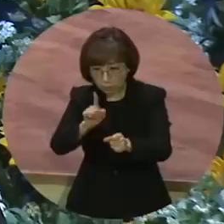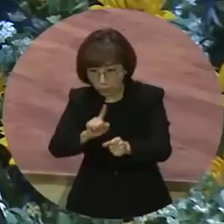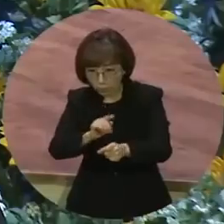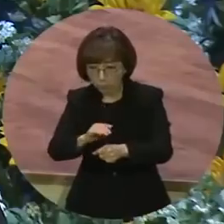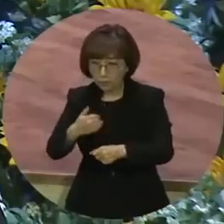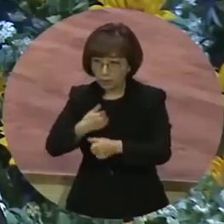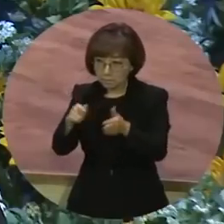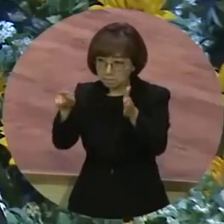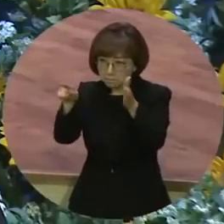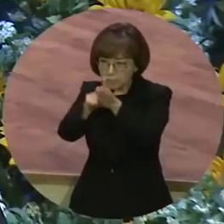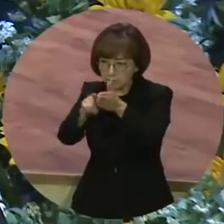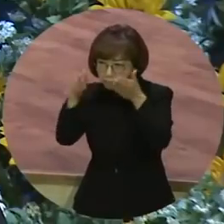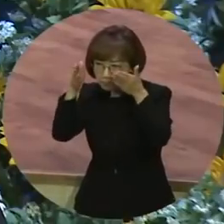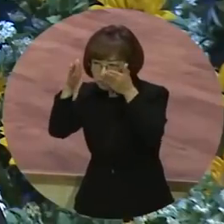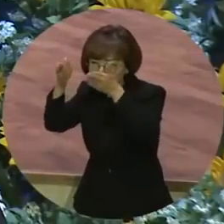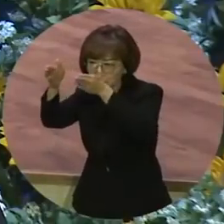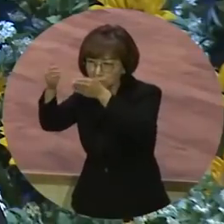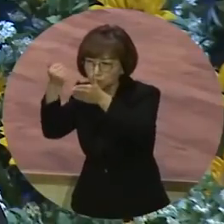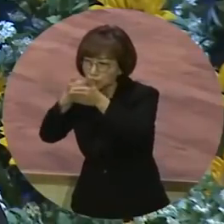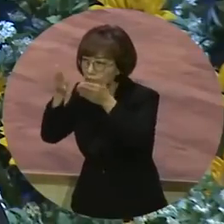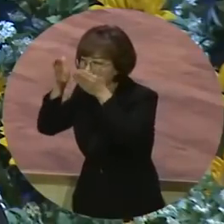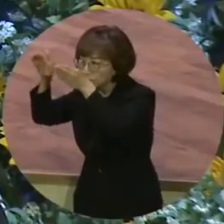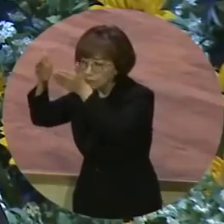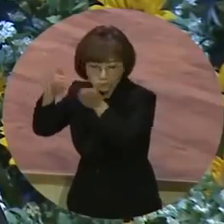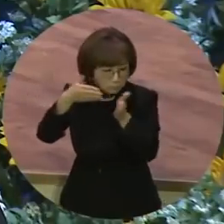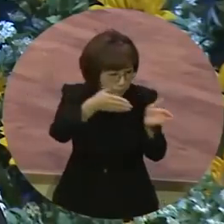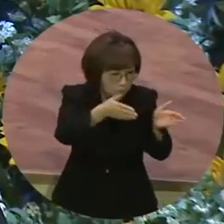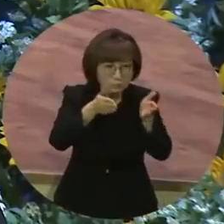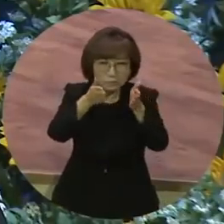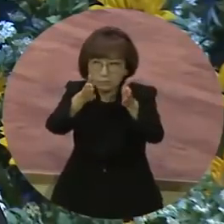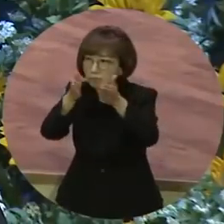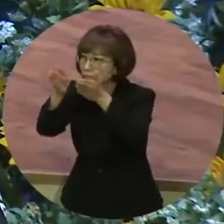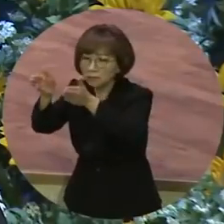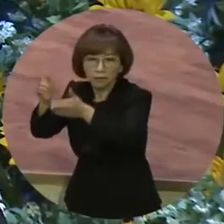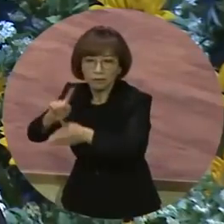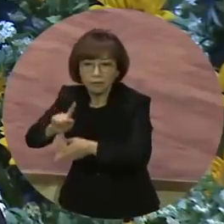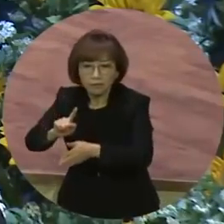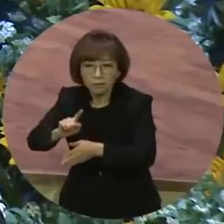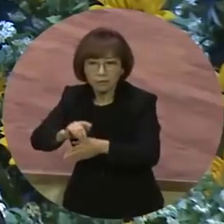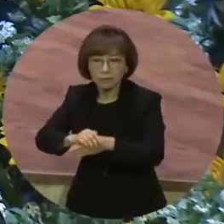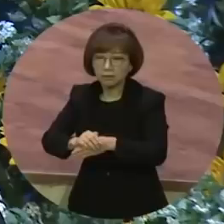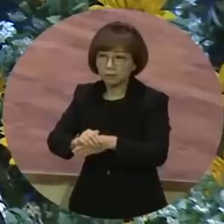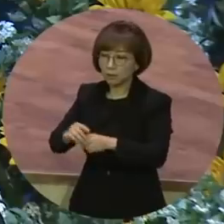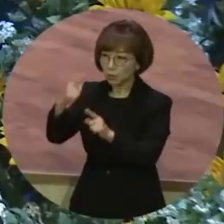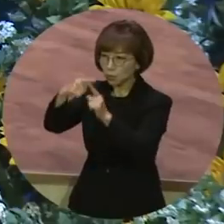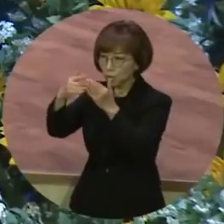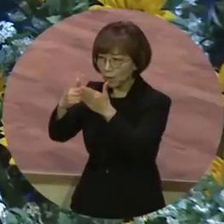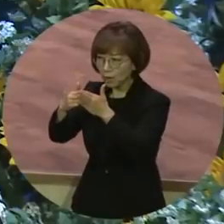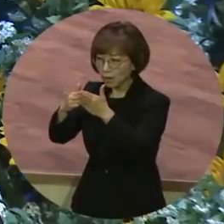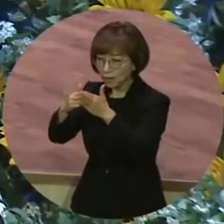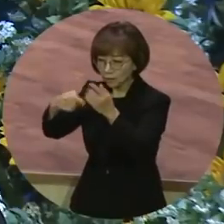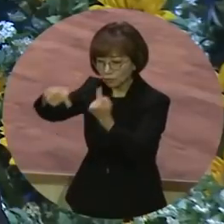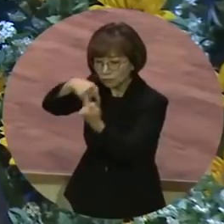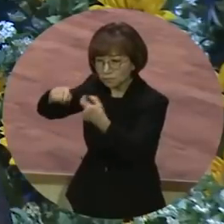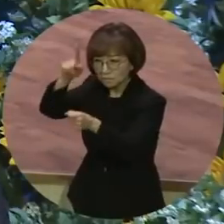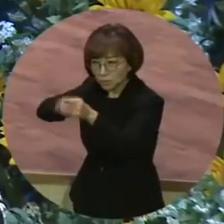믿음의 방향은 어딘지, 이 교회가 어디로 가고 있는지, 내가 지금 어떤 일을 하고 있는지.